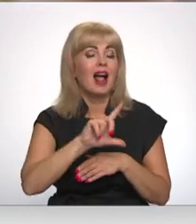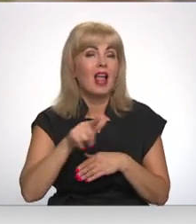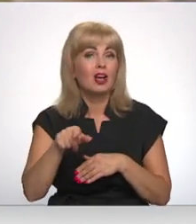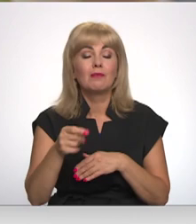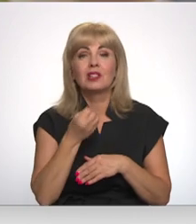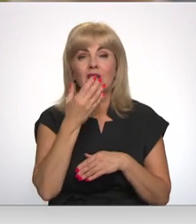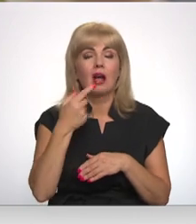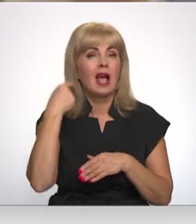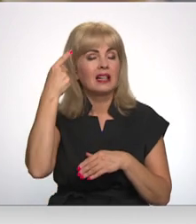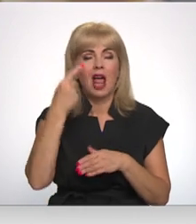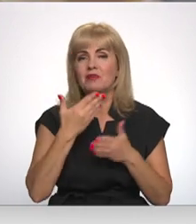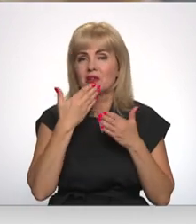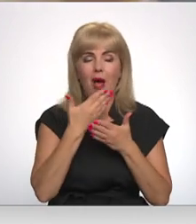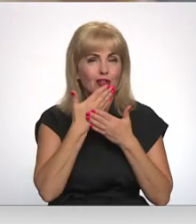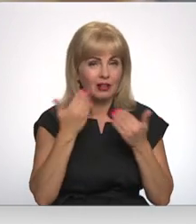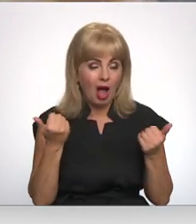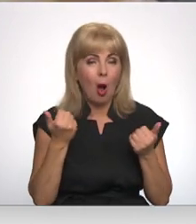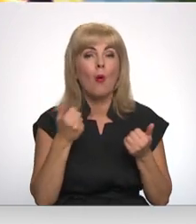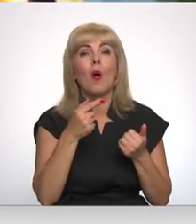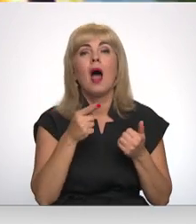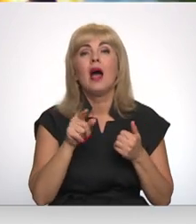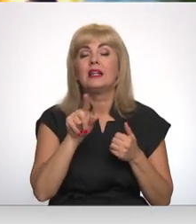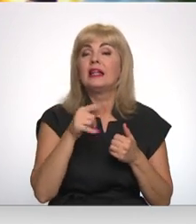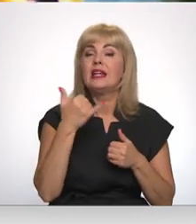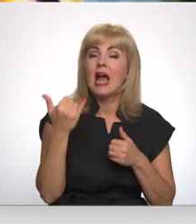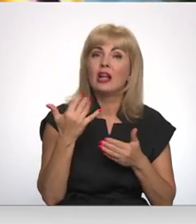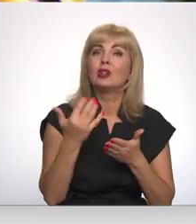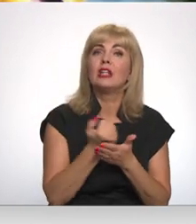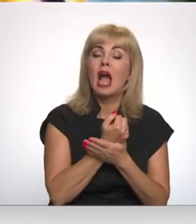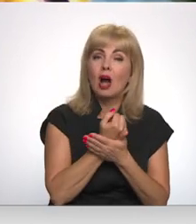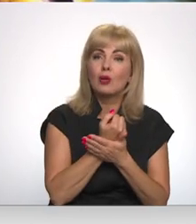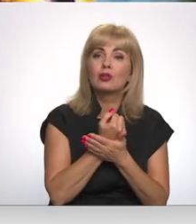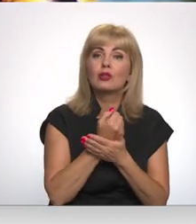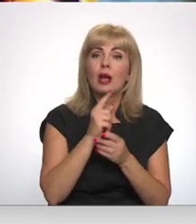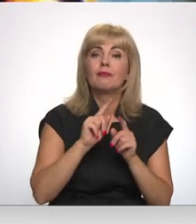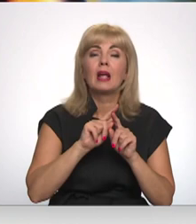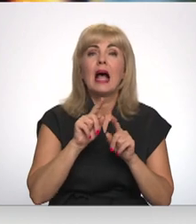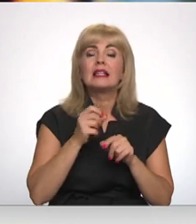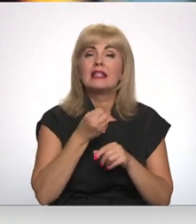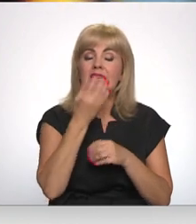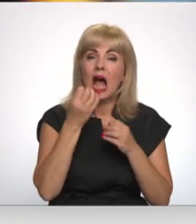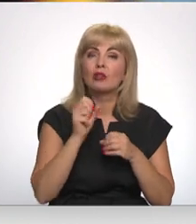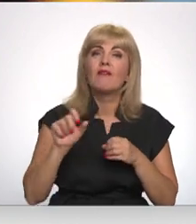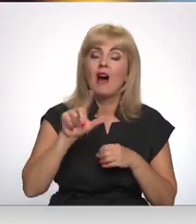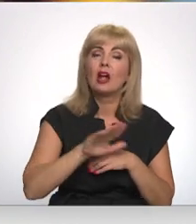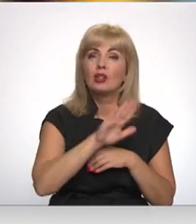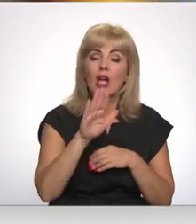nav reibinoša aromāta. Tādēļ selekcionāri lielākais izaicinājums ir iegūt dienlilijas, kas ziedētu vairākas dienas, un